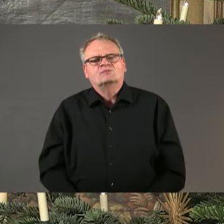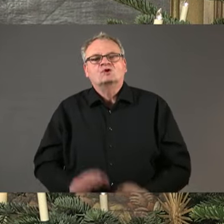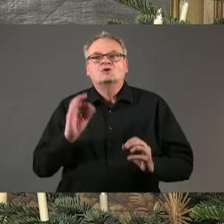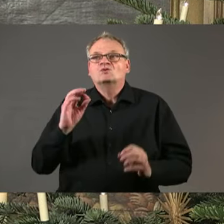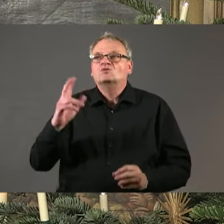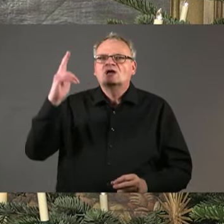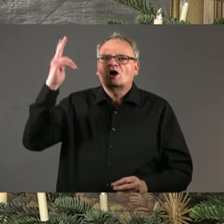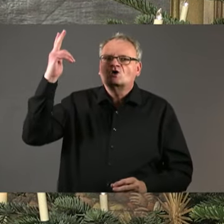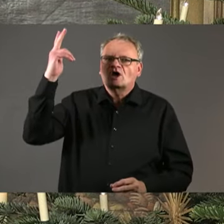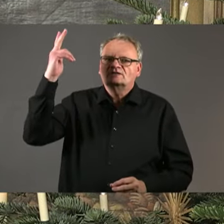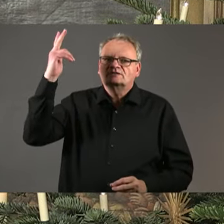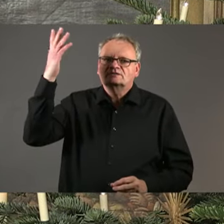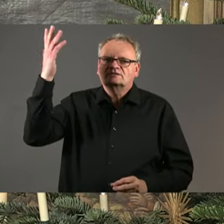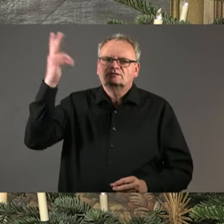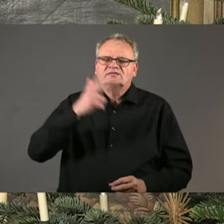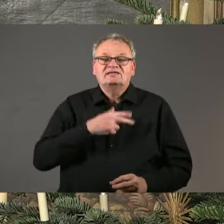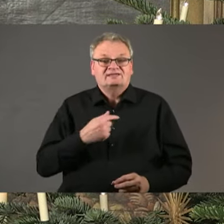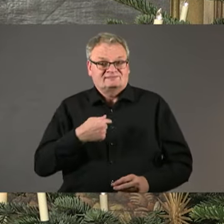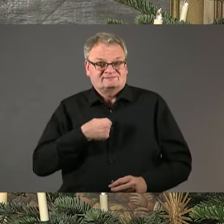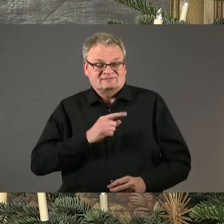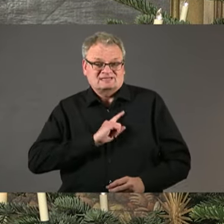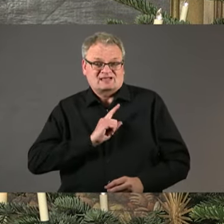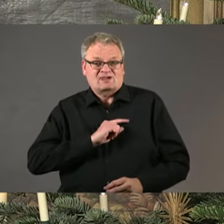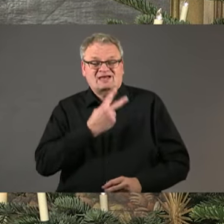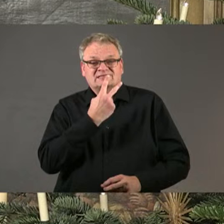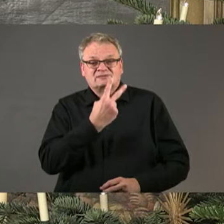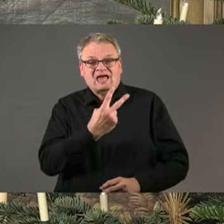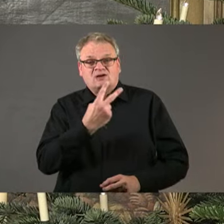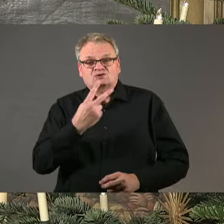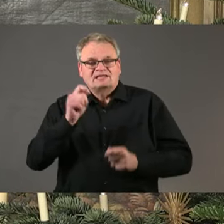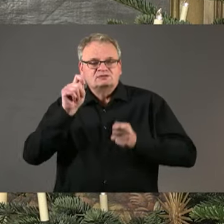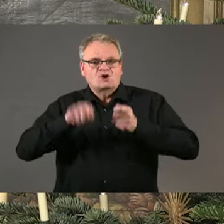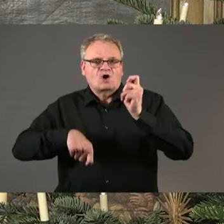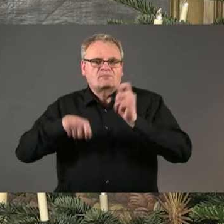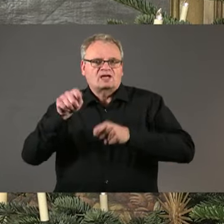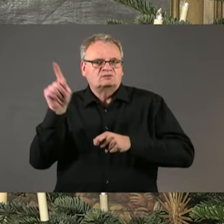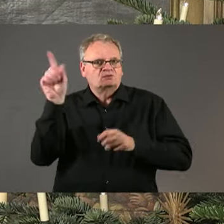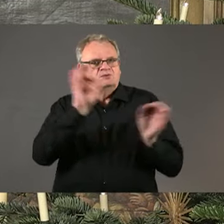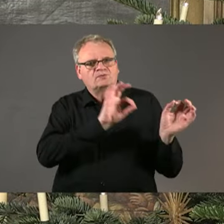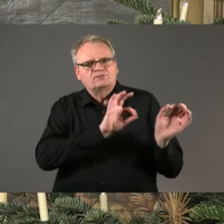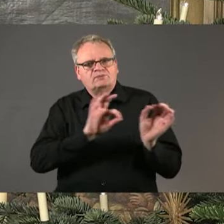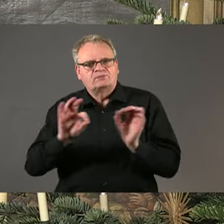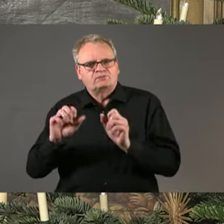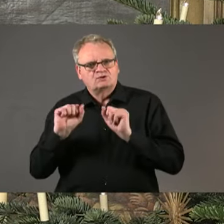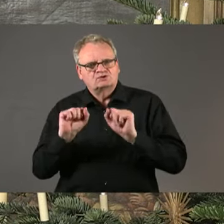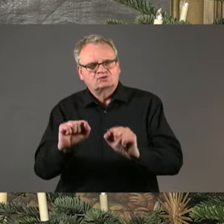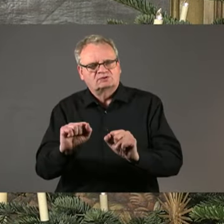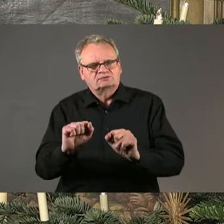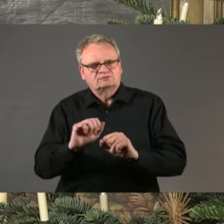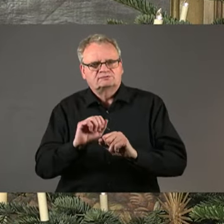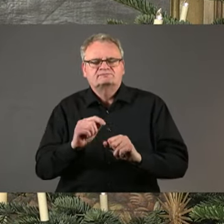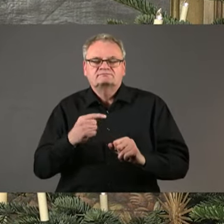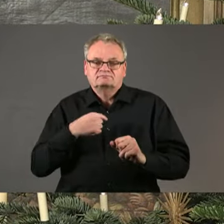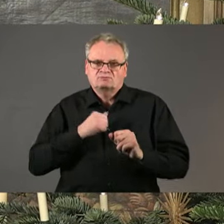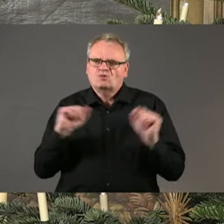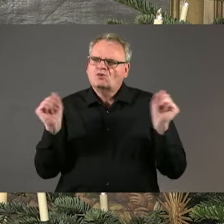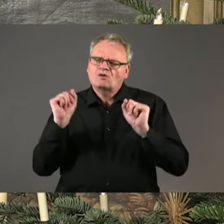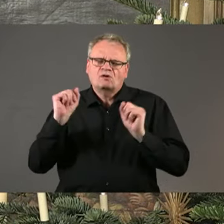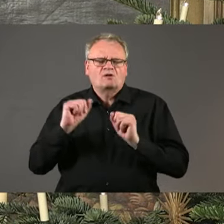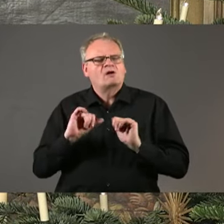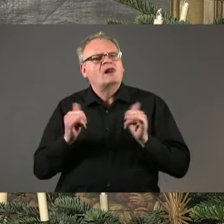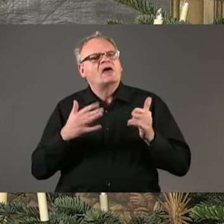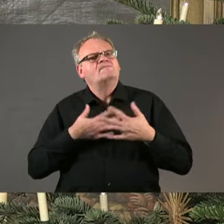Guter Gott, du hast mich bei 22 Operationen behütet. Du weißt, dass ich mich im tiefsten Tal meines Lebens